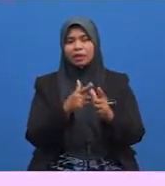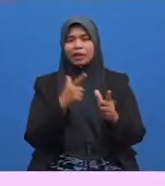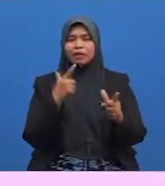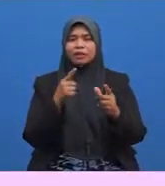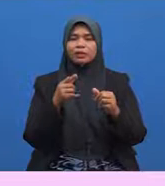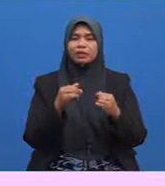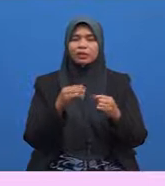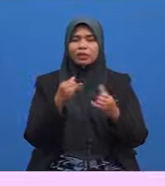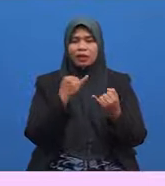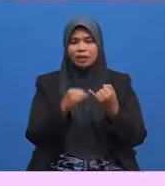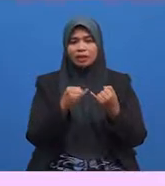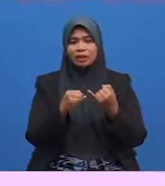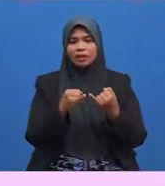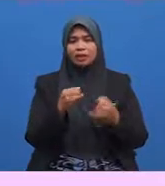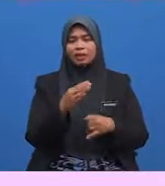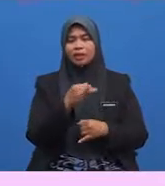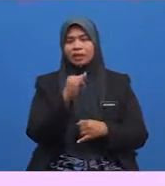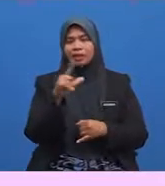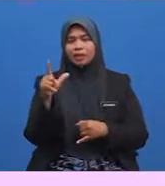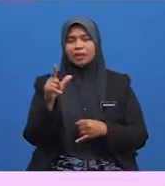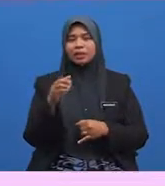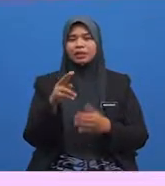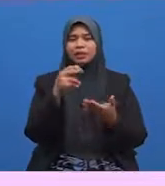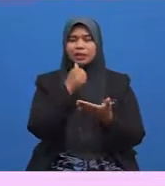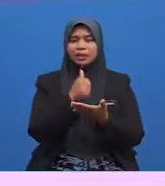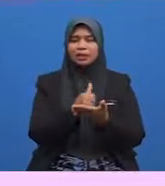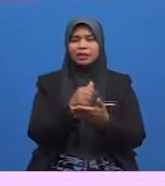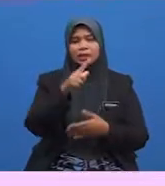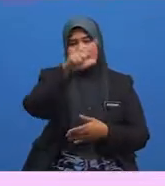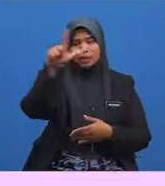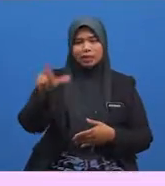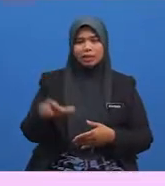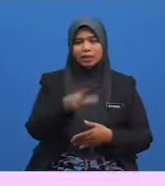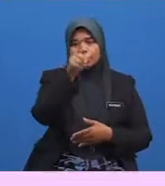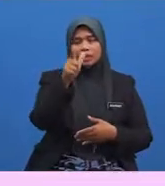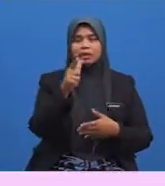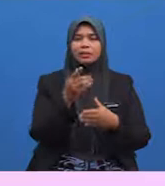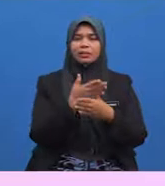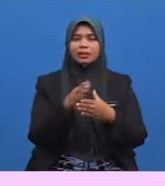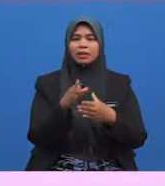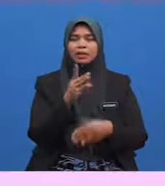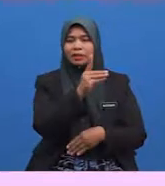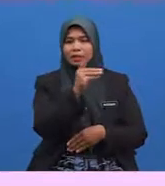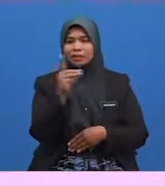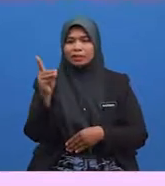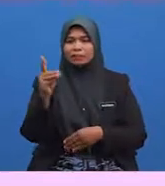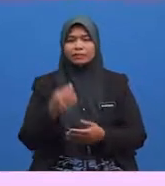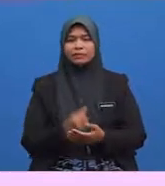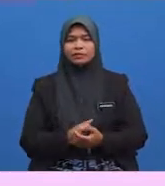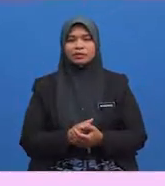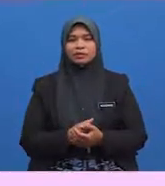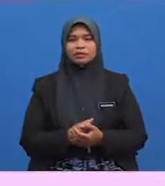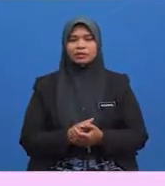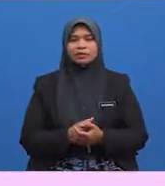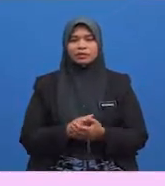diameter. Ya, dari aktiviti jam randik, roda basikal dan bakul